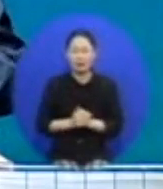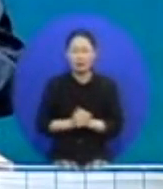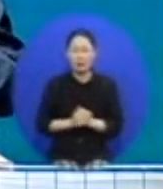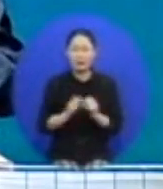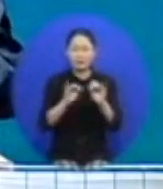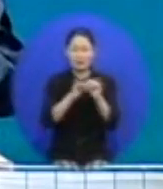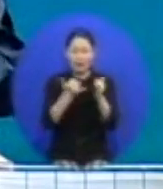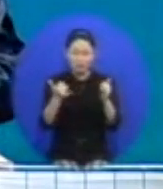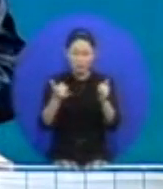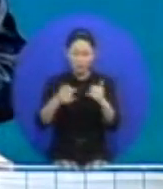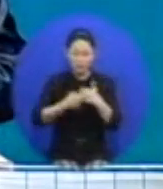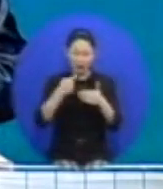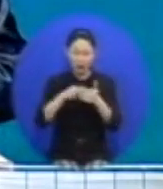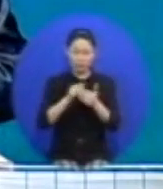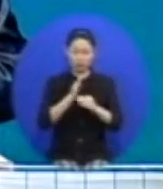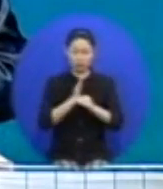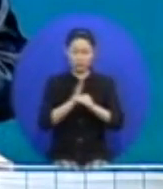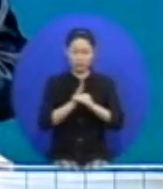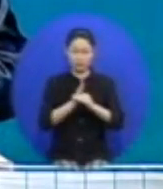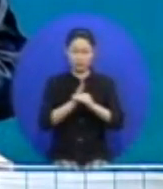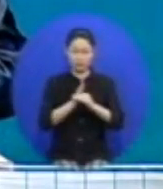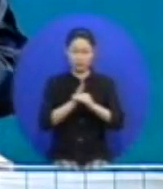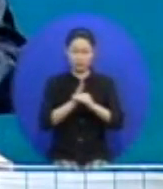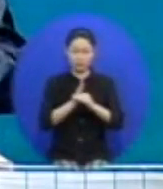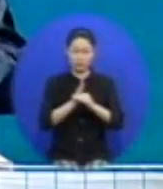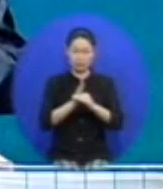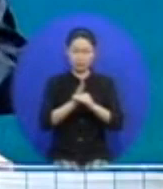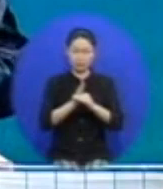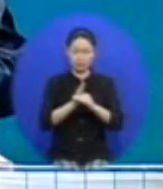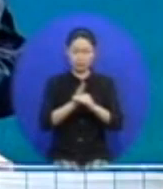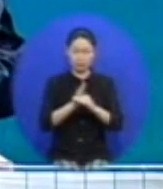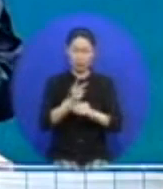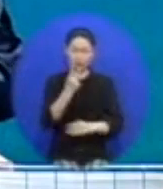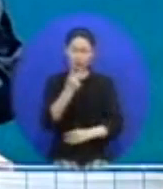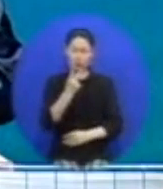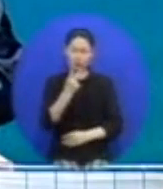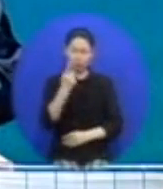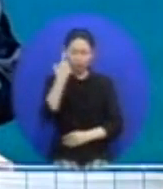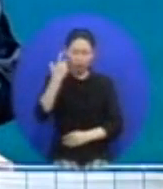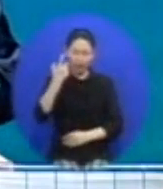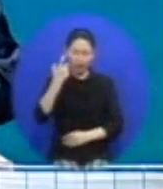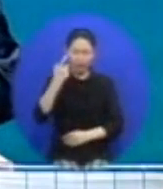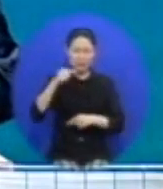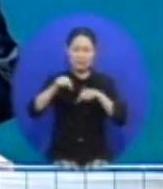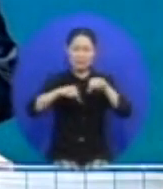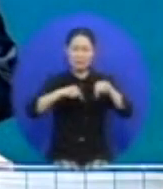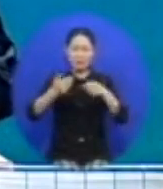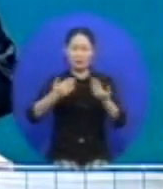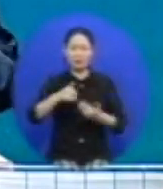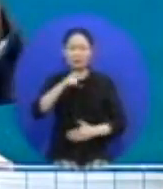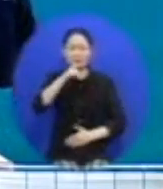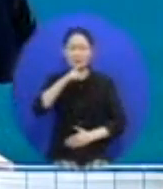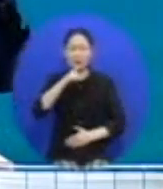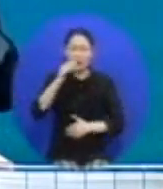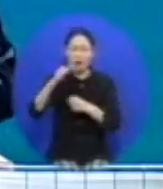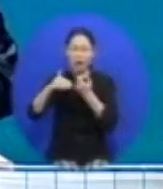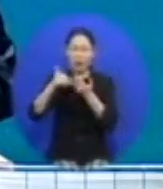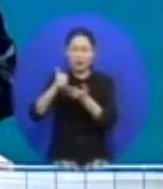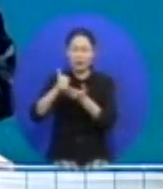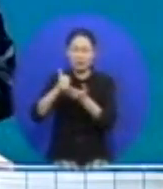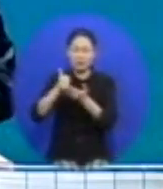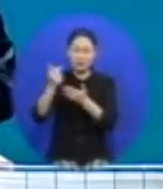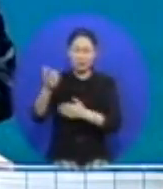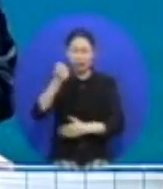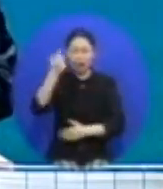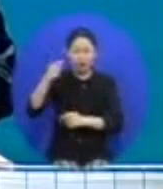사람들은 마음의 중심에 2 영의 지배를 받아요 하나님의 성령의